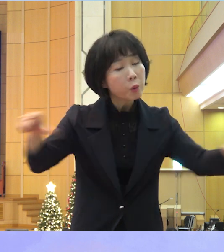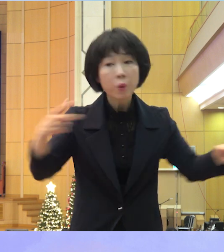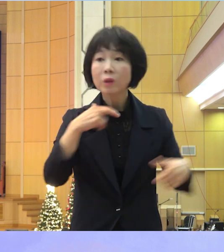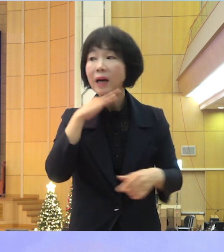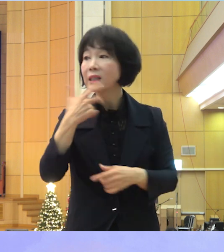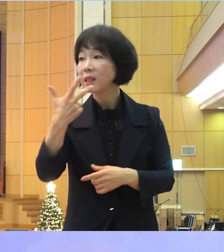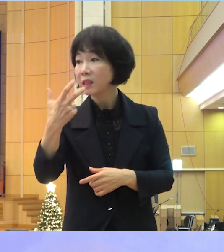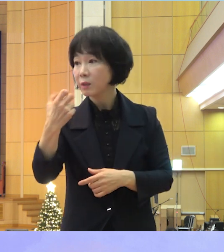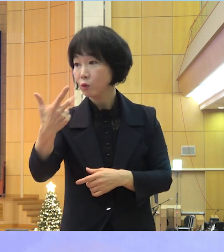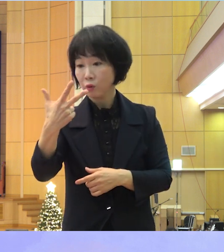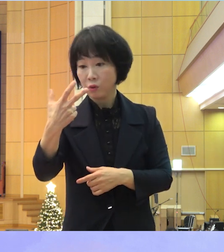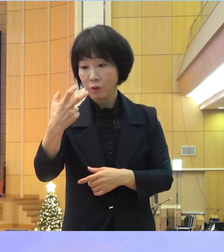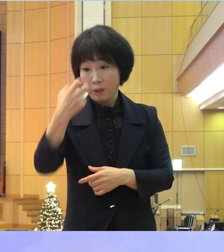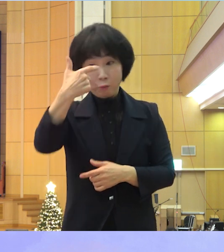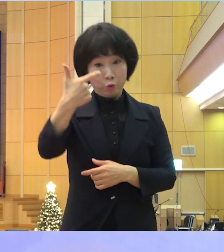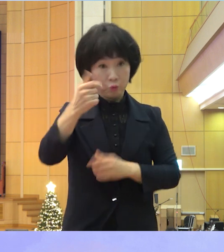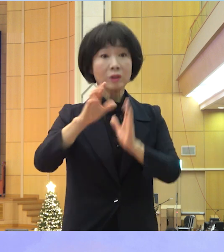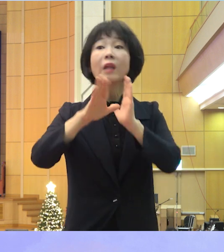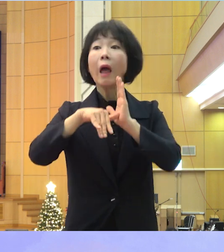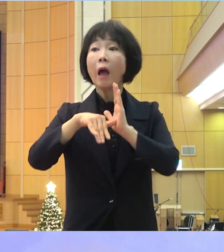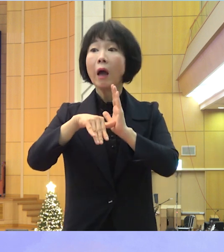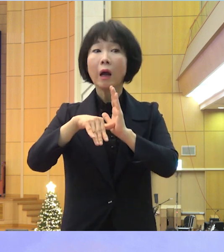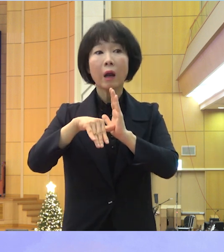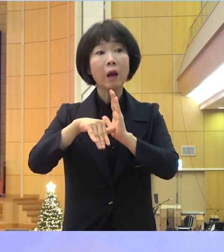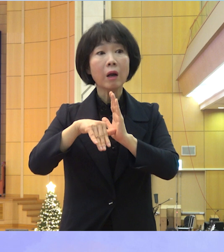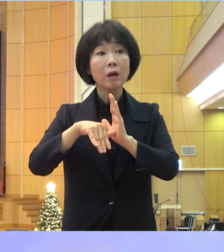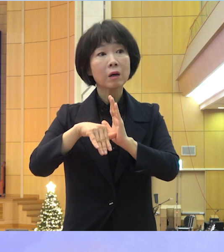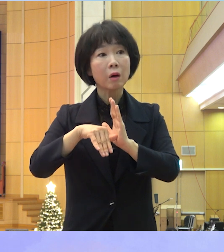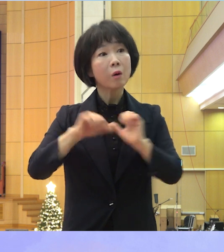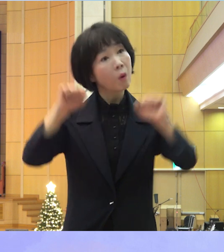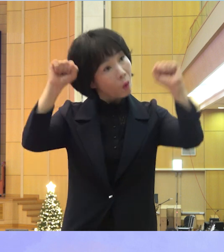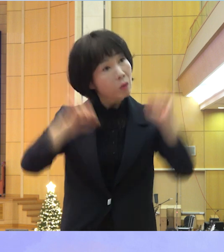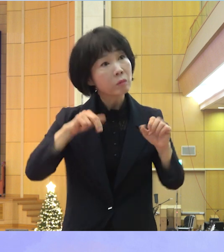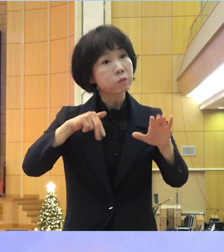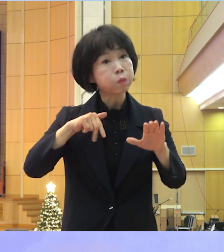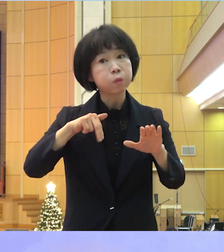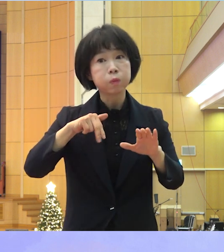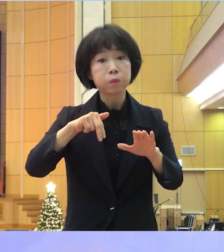평균 76세. 그런데